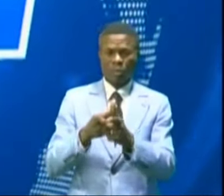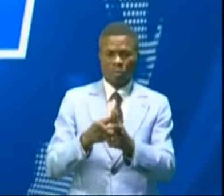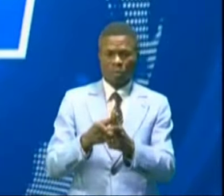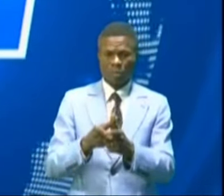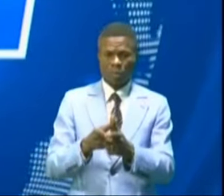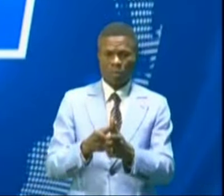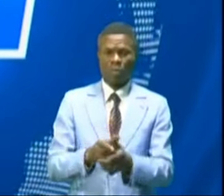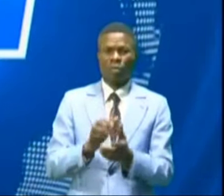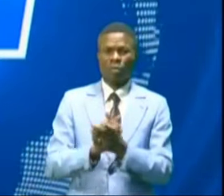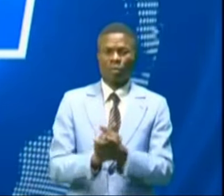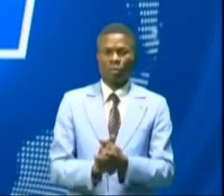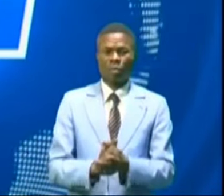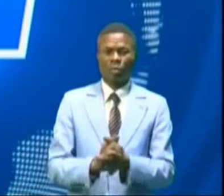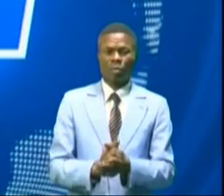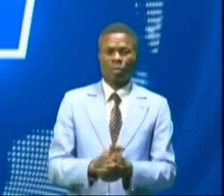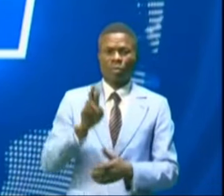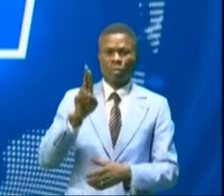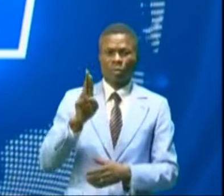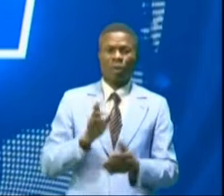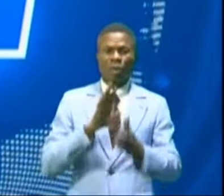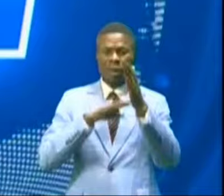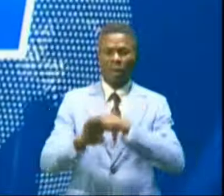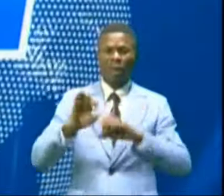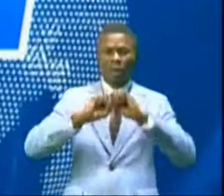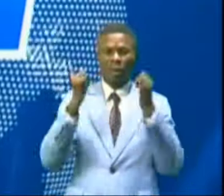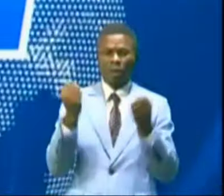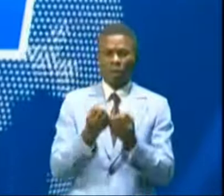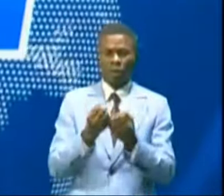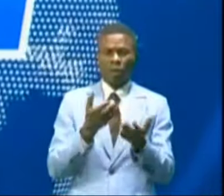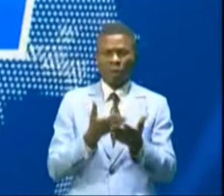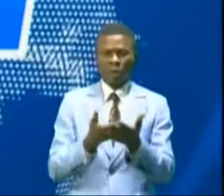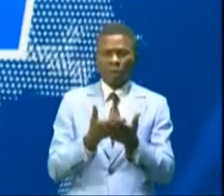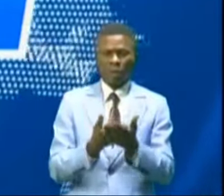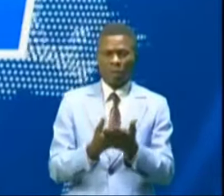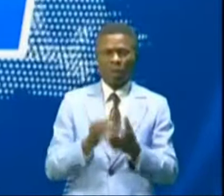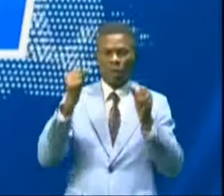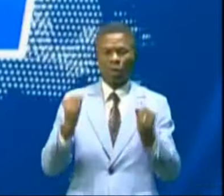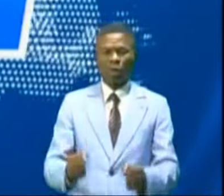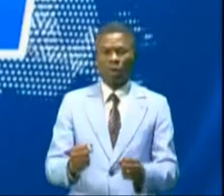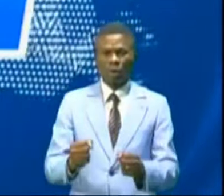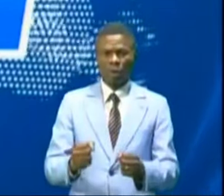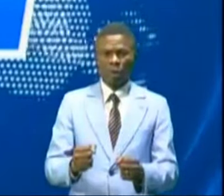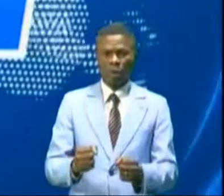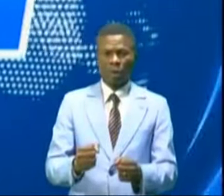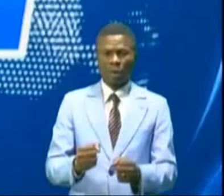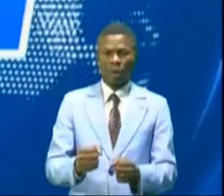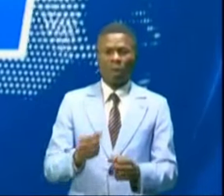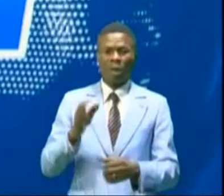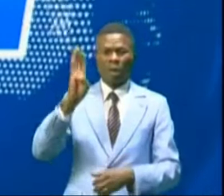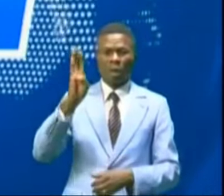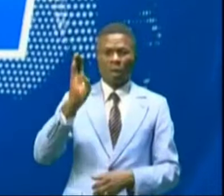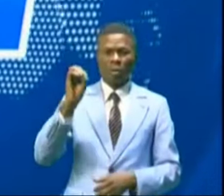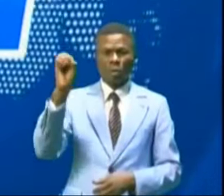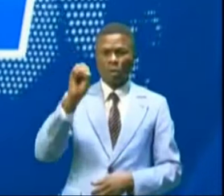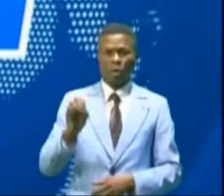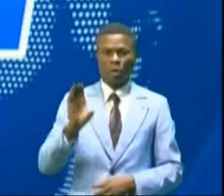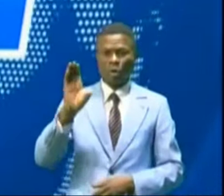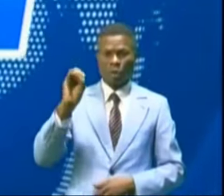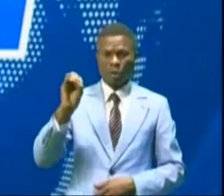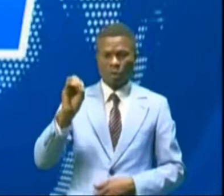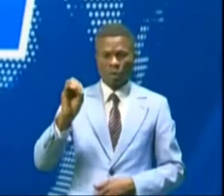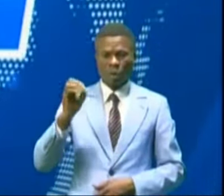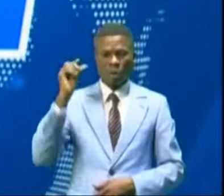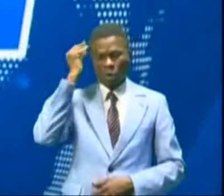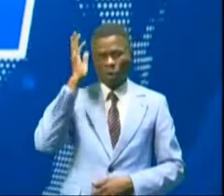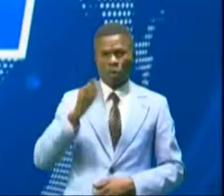mobilisation et réinsertion communautaire et stabilisation, l'abbé Jean Bosco Bahala, a rencontré le